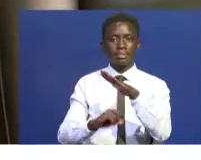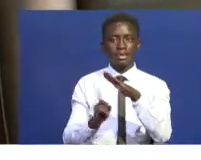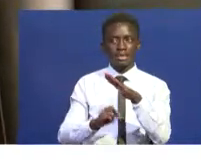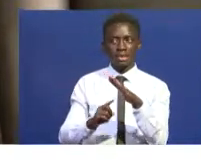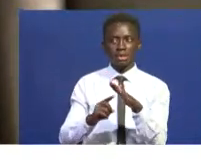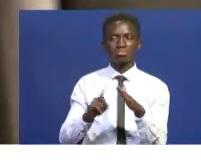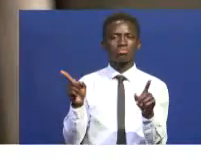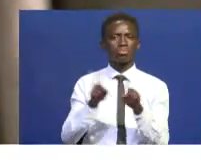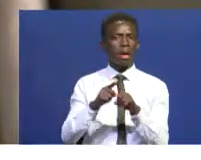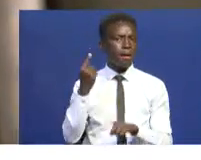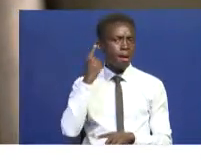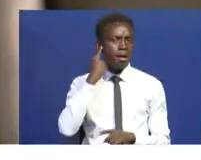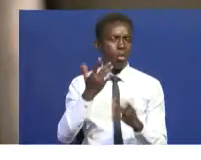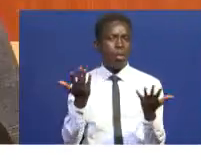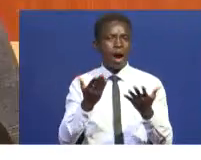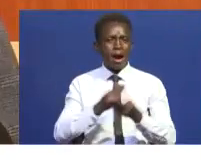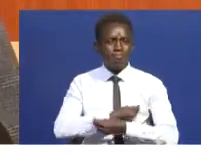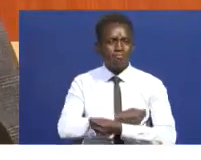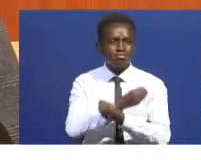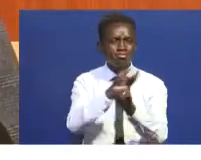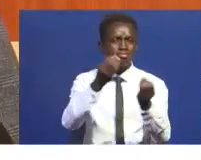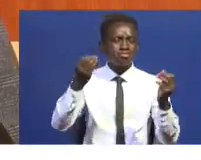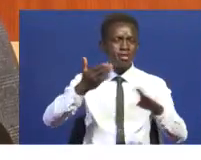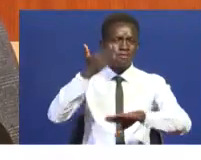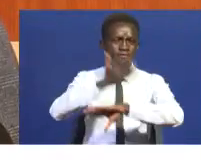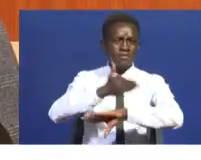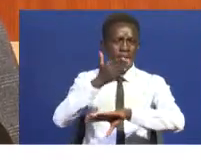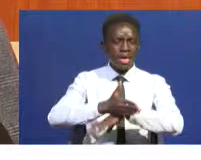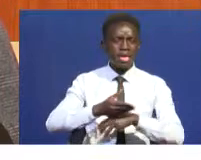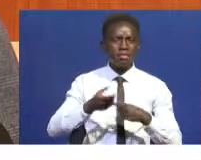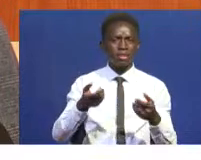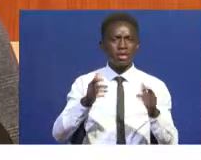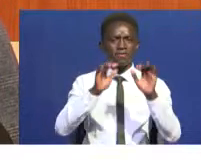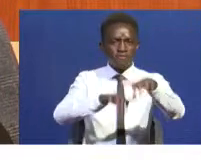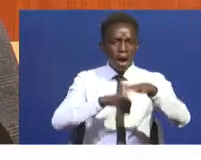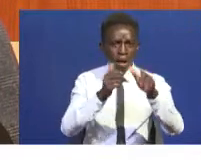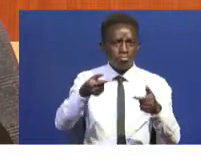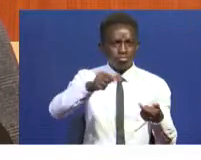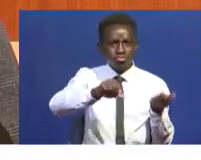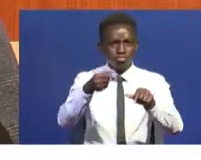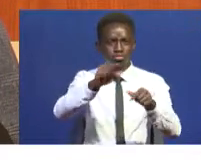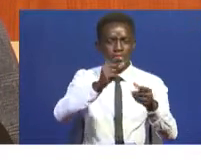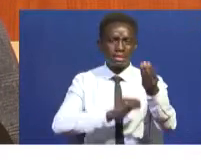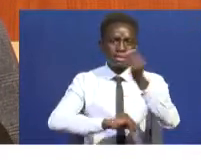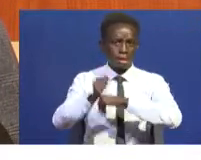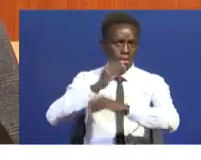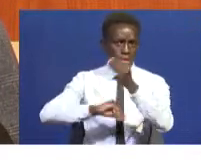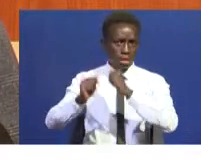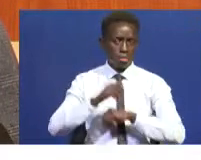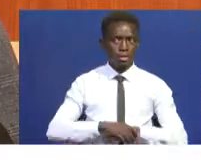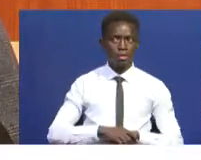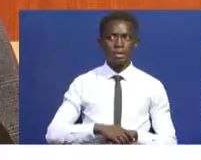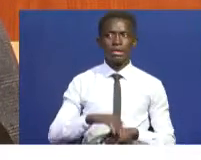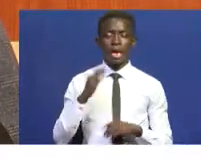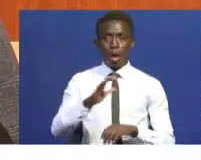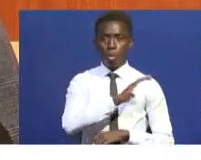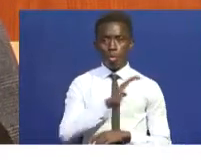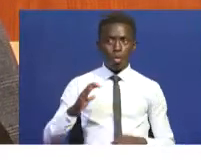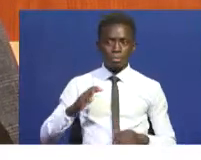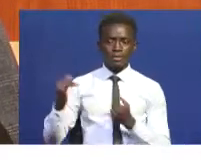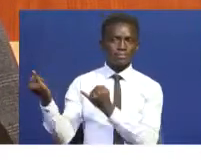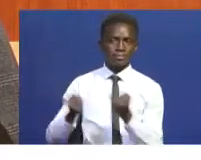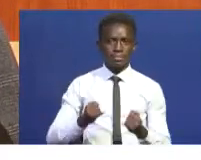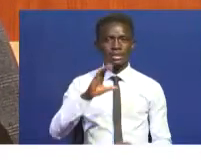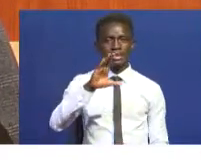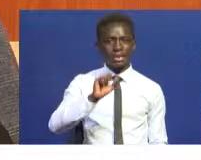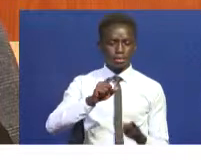wa mbolea gushi kote nchini. The committee has since invited CS, PS, MDK